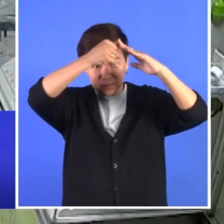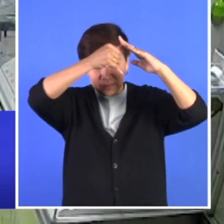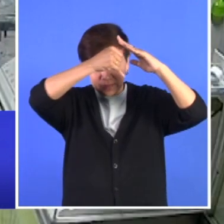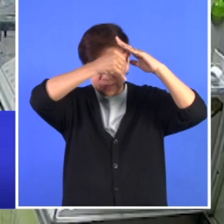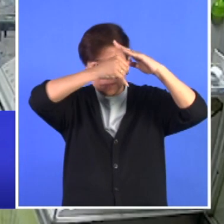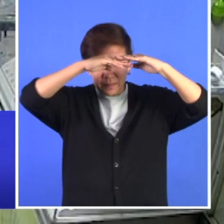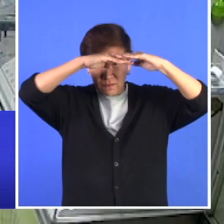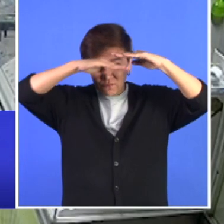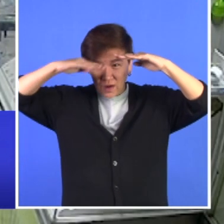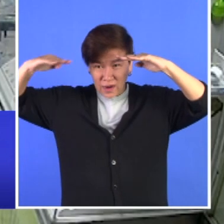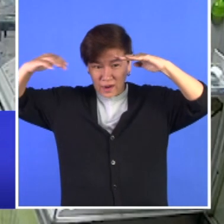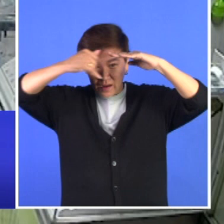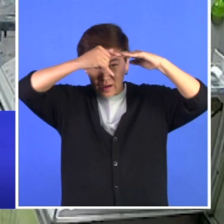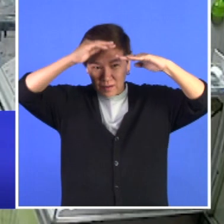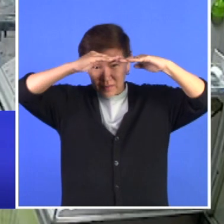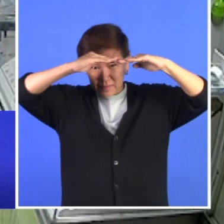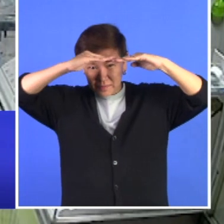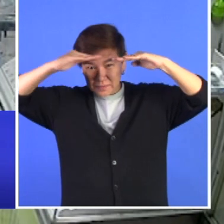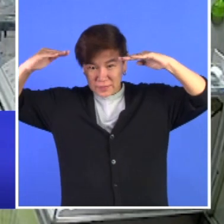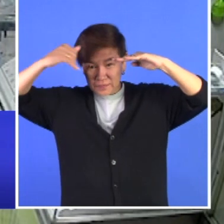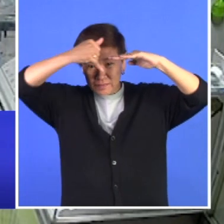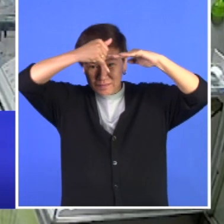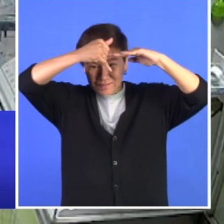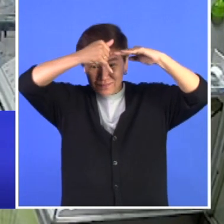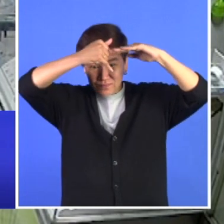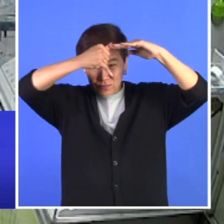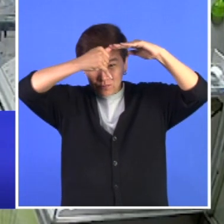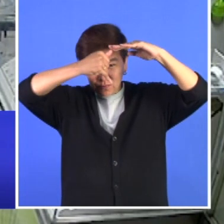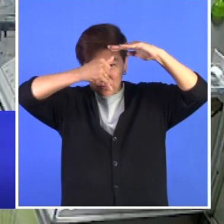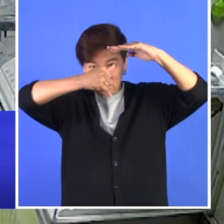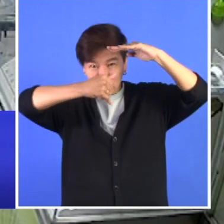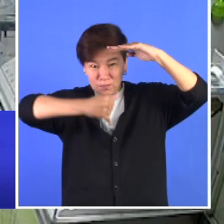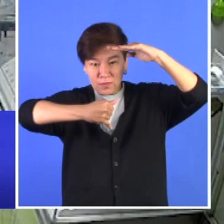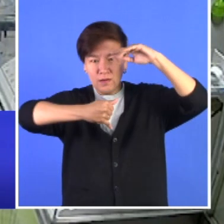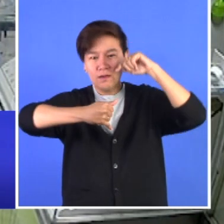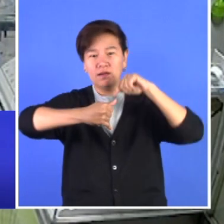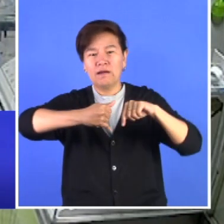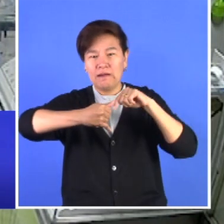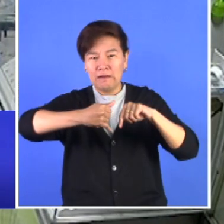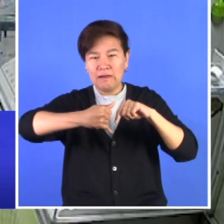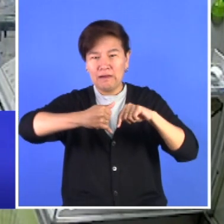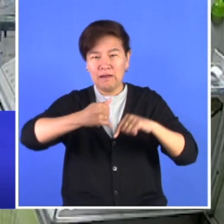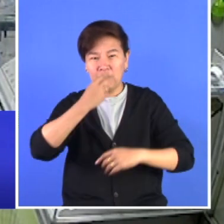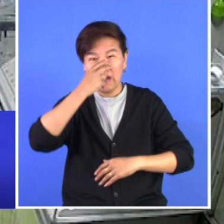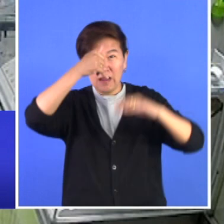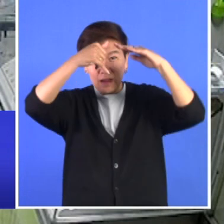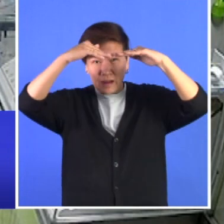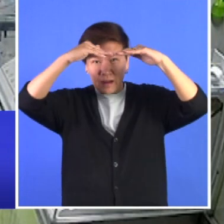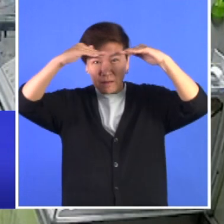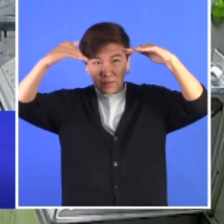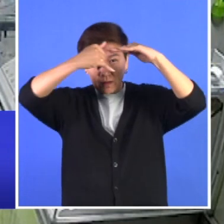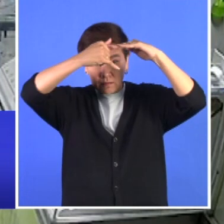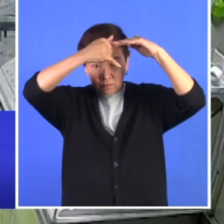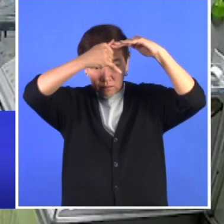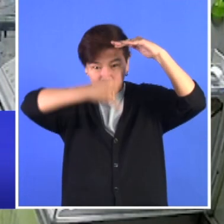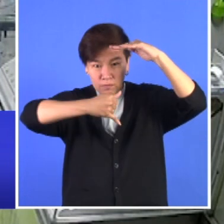จ๊ะมาแล้วนี่นนอู้หูตกใจนึกว่าอะไรร่วงมาไม่ใช่นะคะนายคนนี้เ